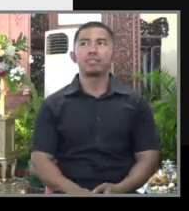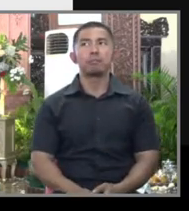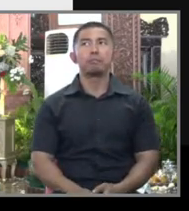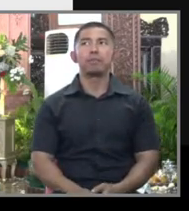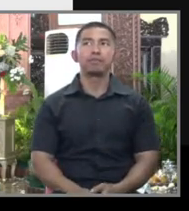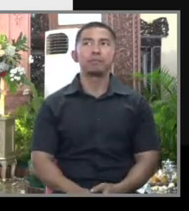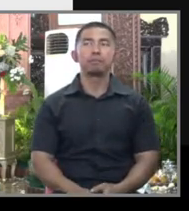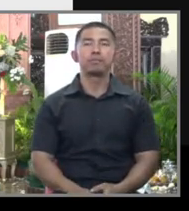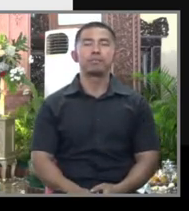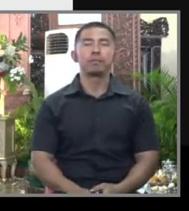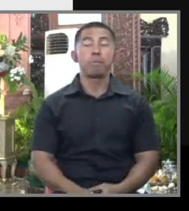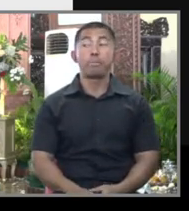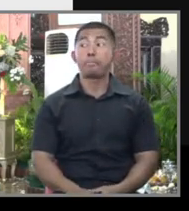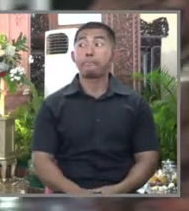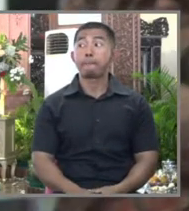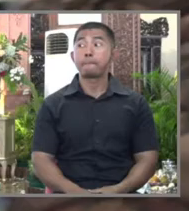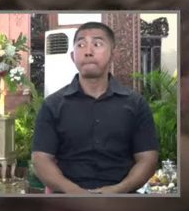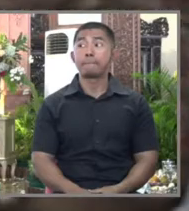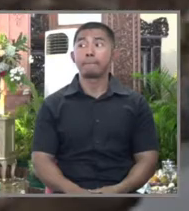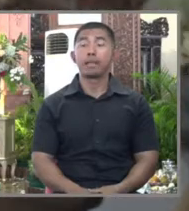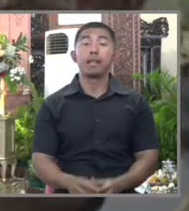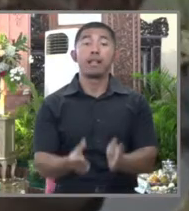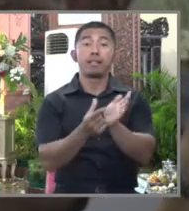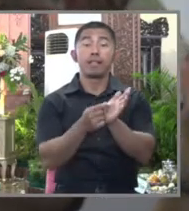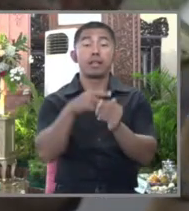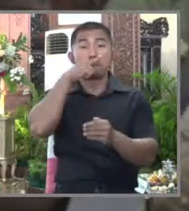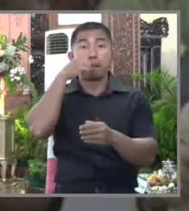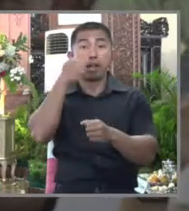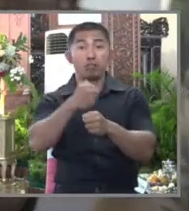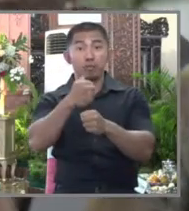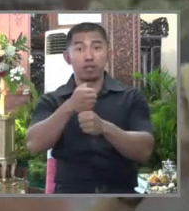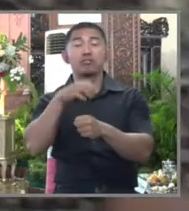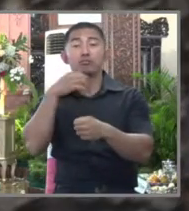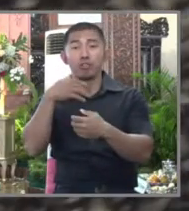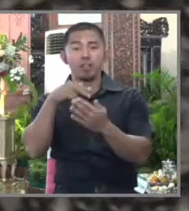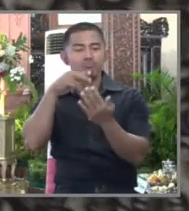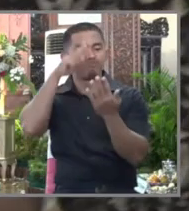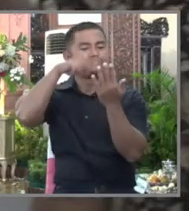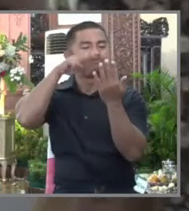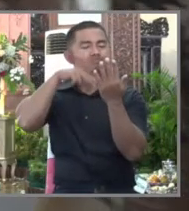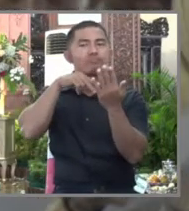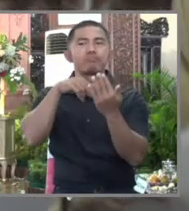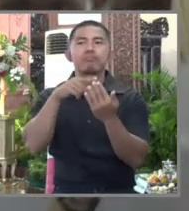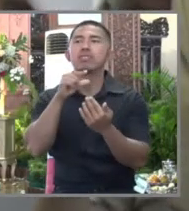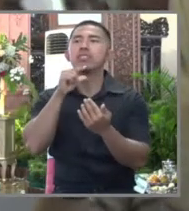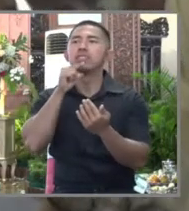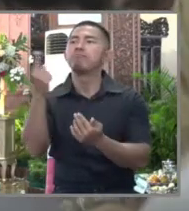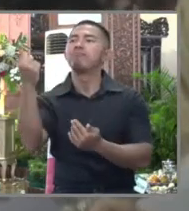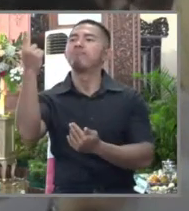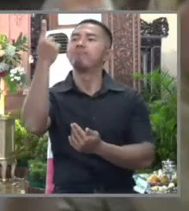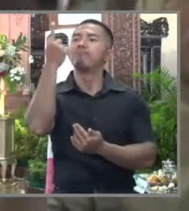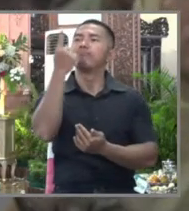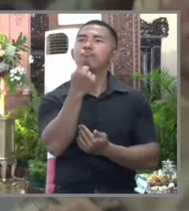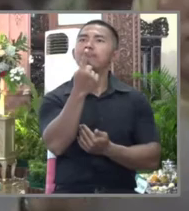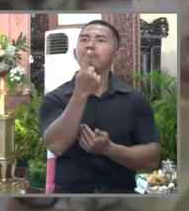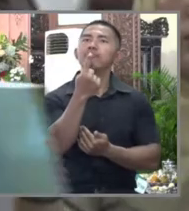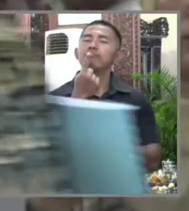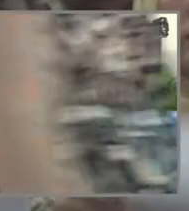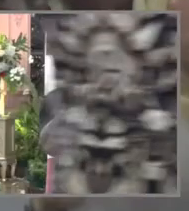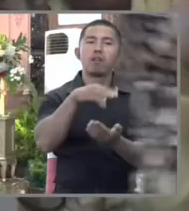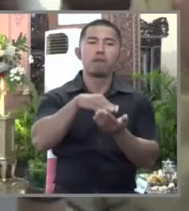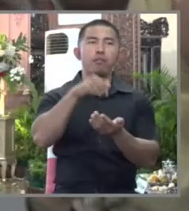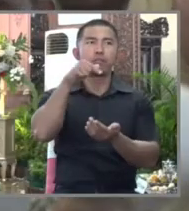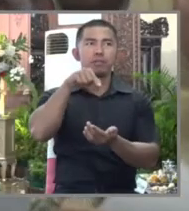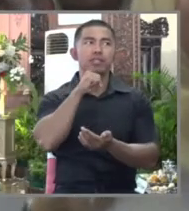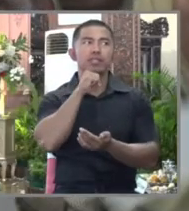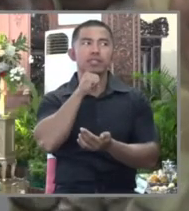sudah memaparkan paparannya. Tadi Pak Gubernur sudah mengabsen peserta yang hadir pada forum Musrenbang hari